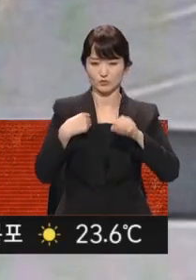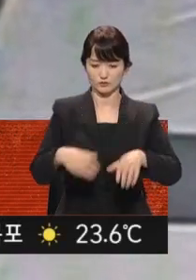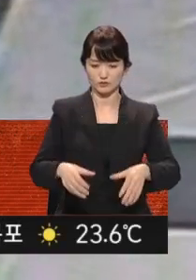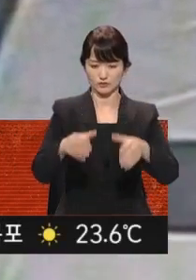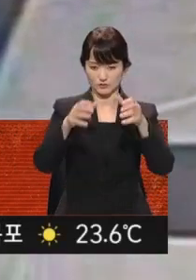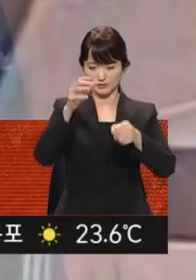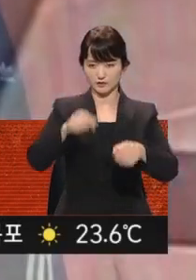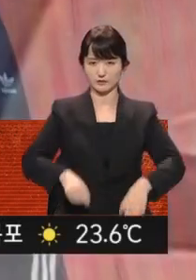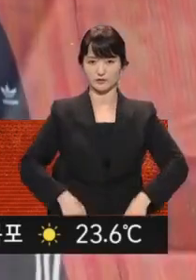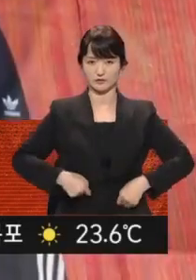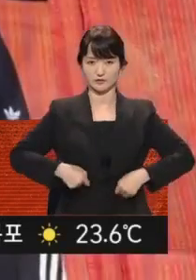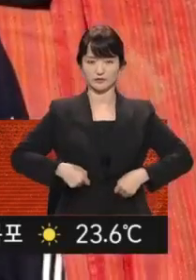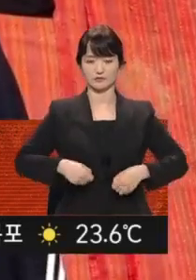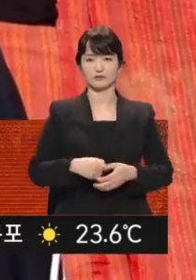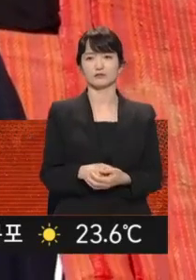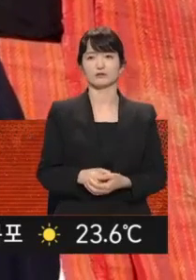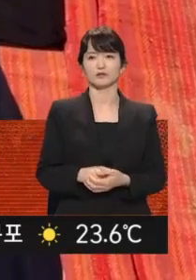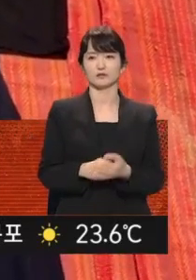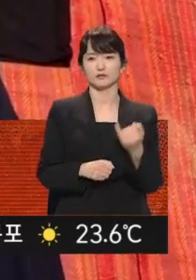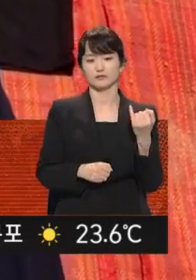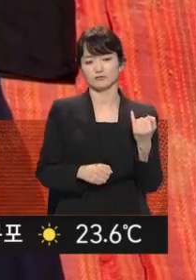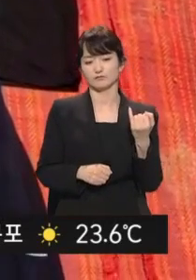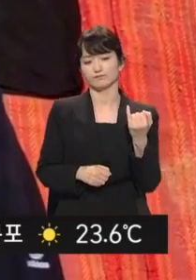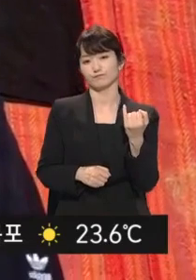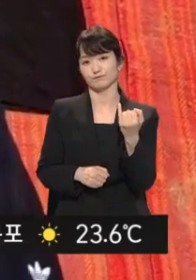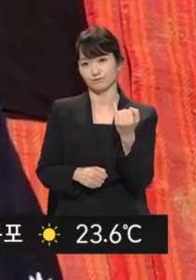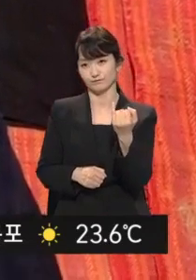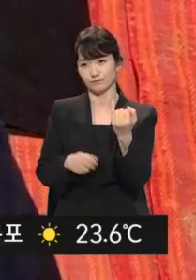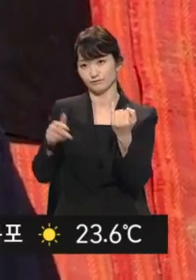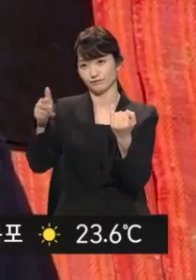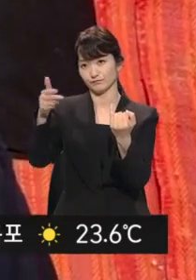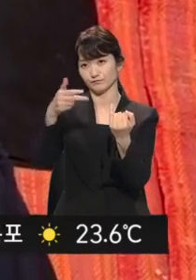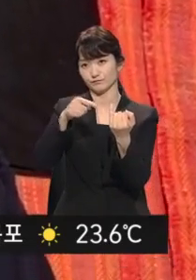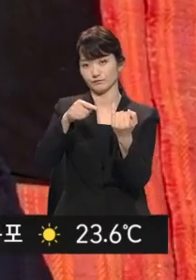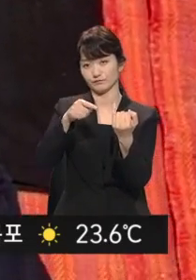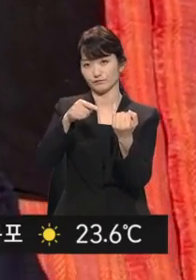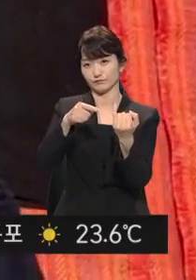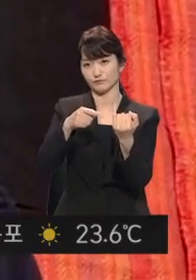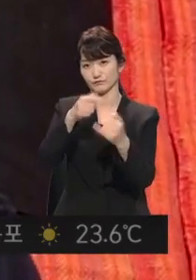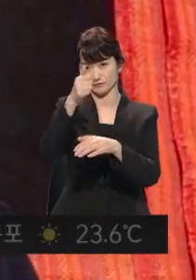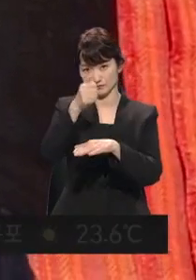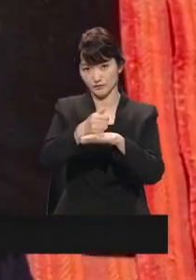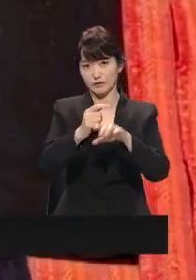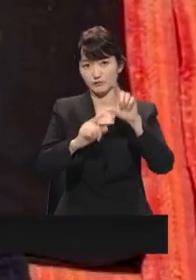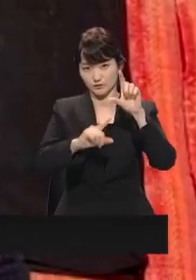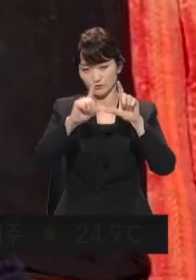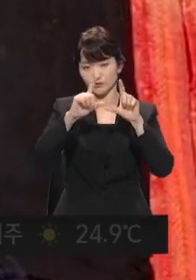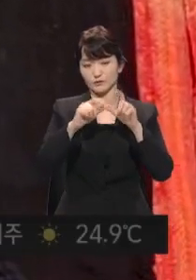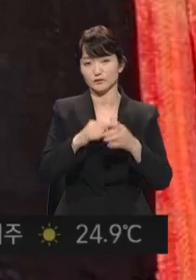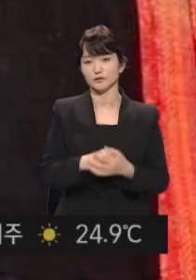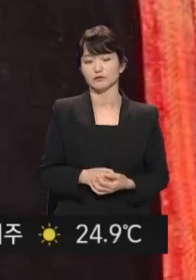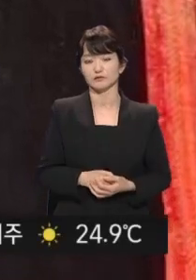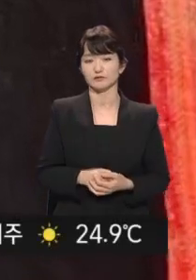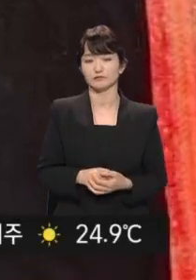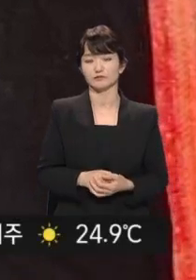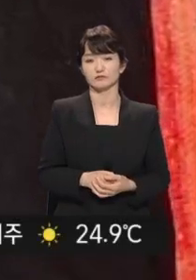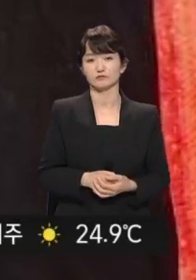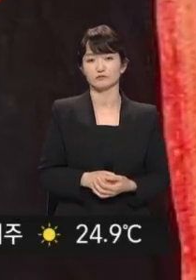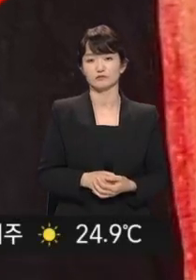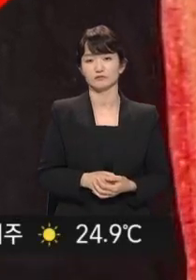신은 채 건물에 들어서는 모습이 이제 포착이 됩니다 아마 이게 생전 마지막 모습이라고 알 수 있는게 나중에